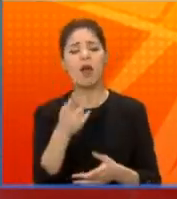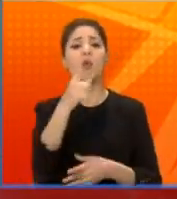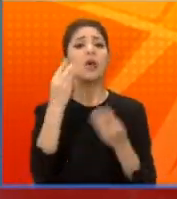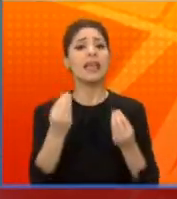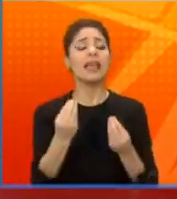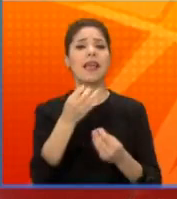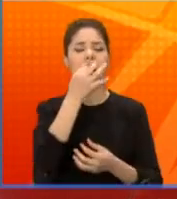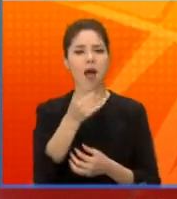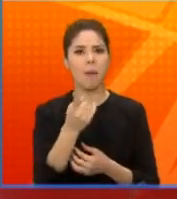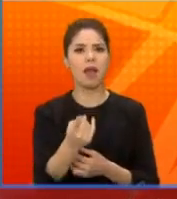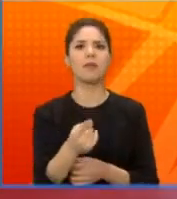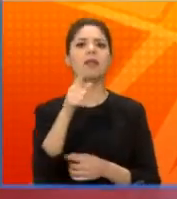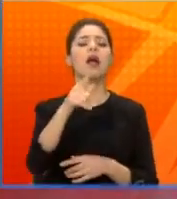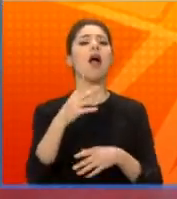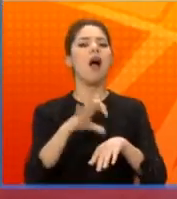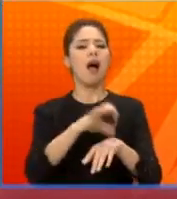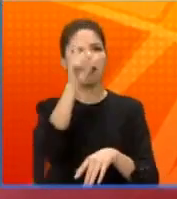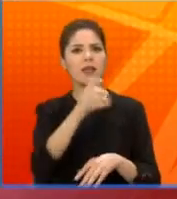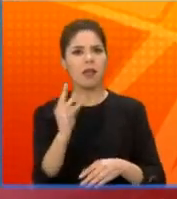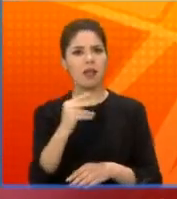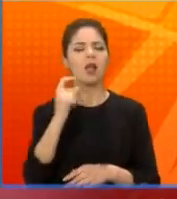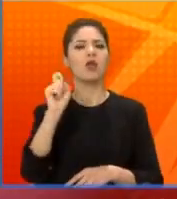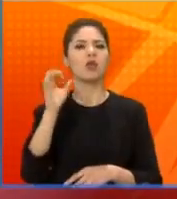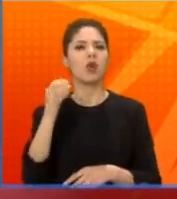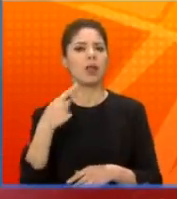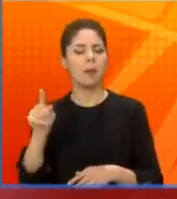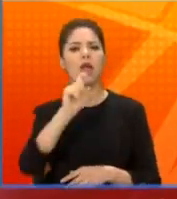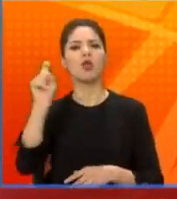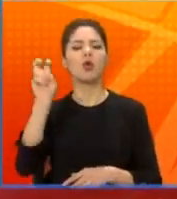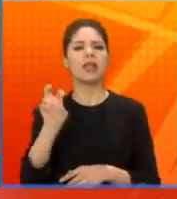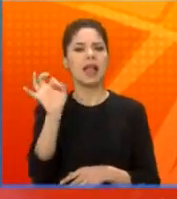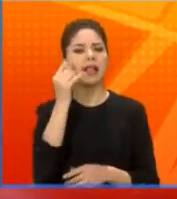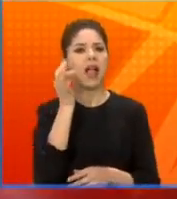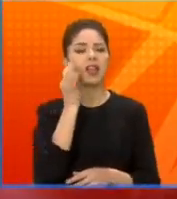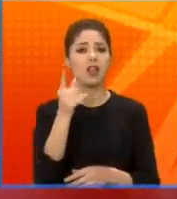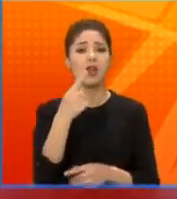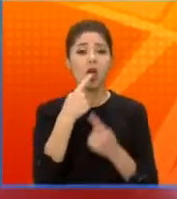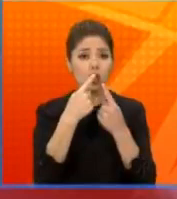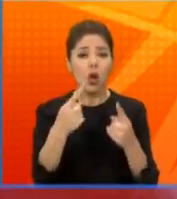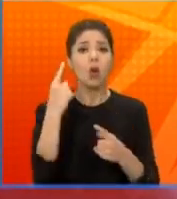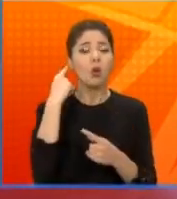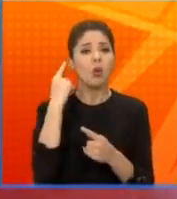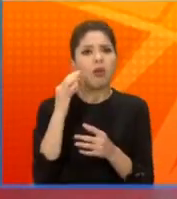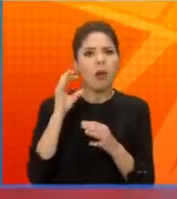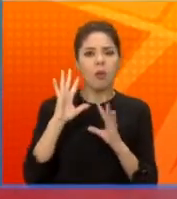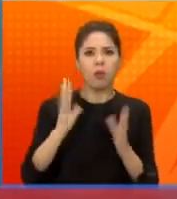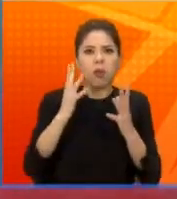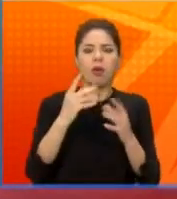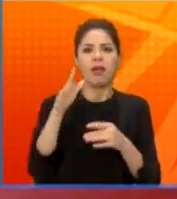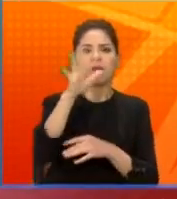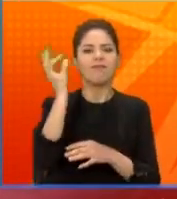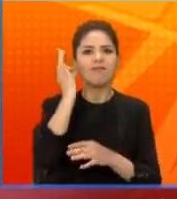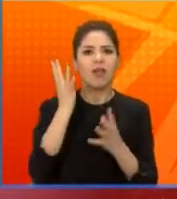ilk iyi haberimiz. Vaka sayısı 90.980 kişi diye söylendiğinde kulağa yüksek geliyor. Ancak